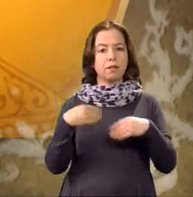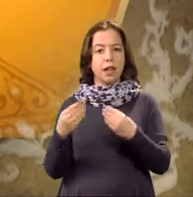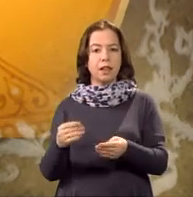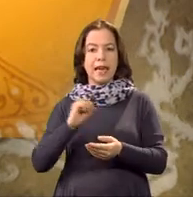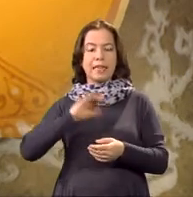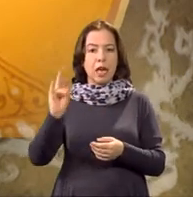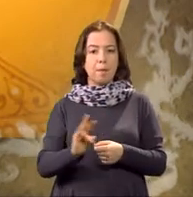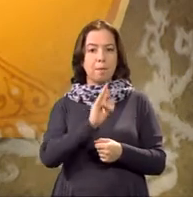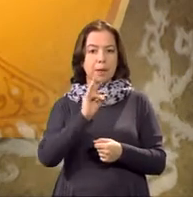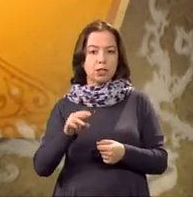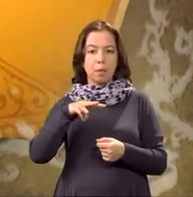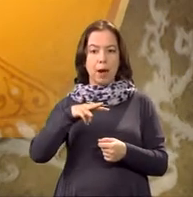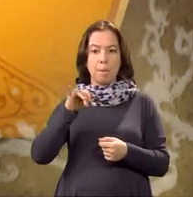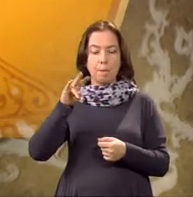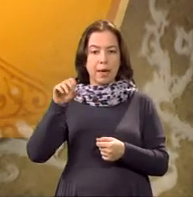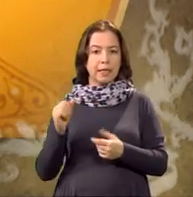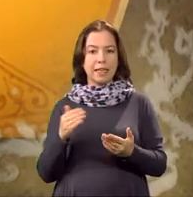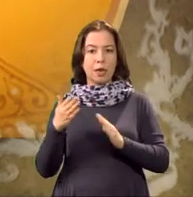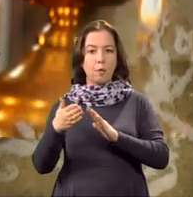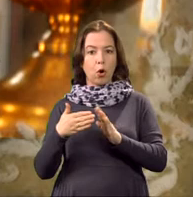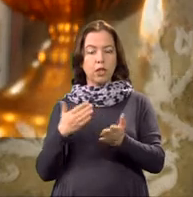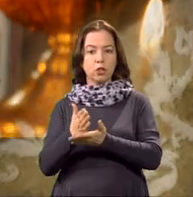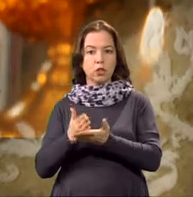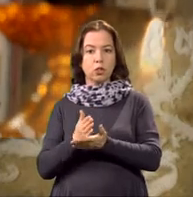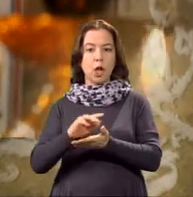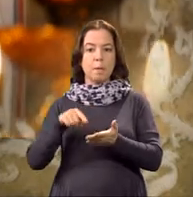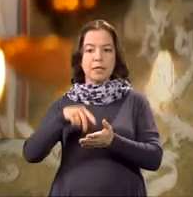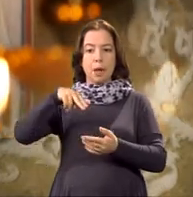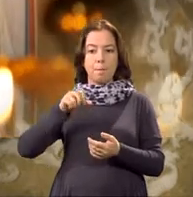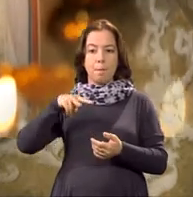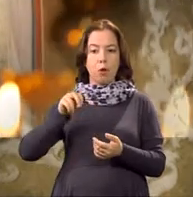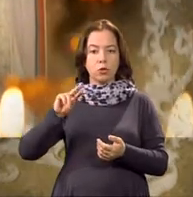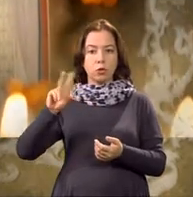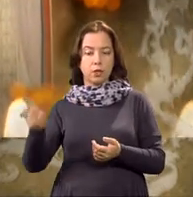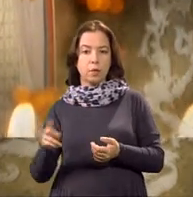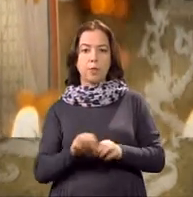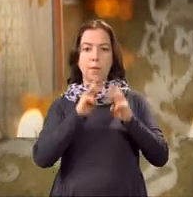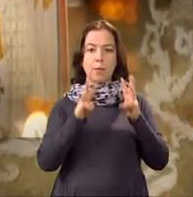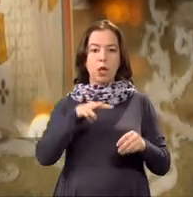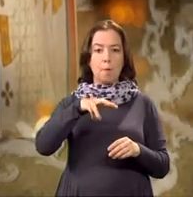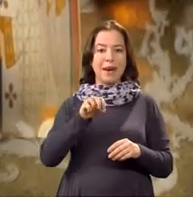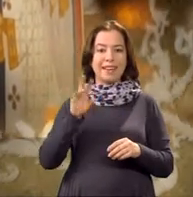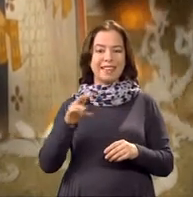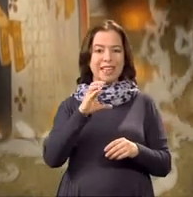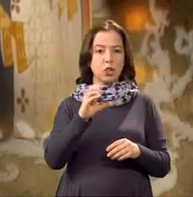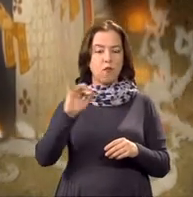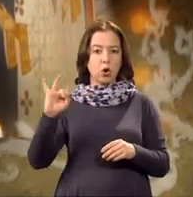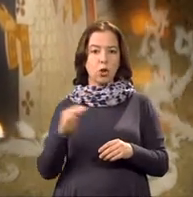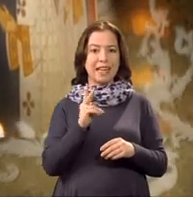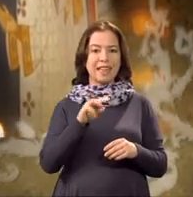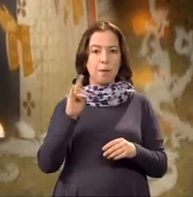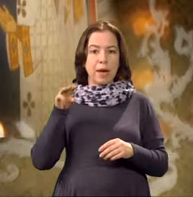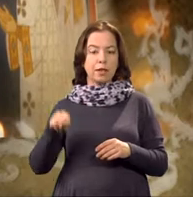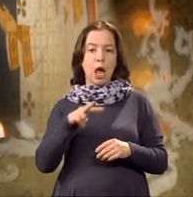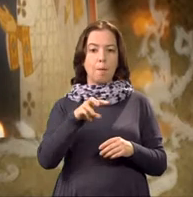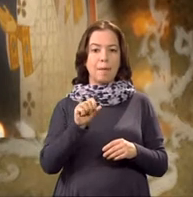якого покликали на кафедру міста Полоцька. Преподобні Маркіан, Софроній, Климент, Мануїл